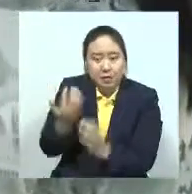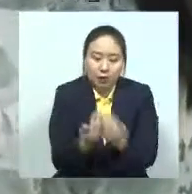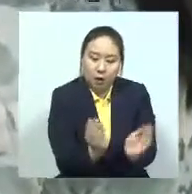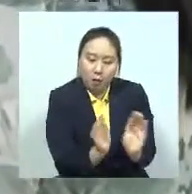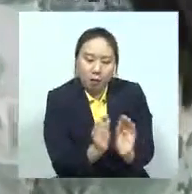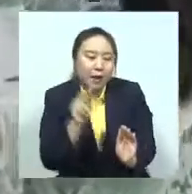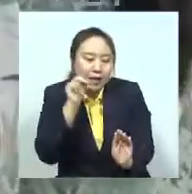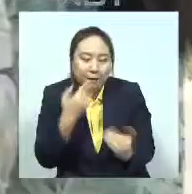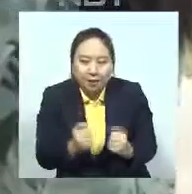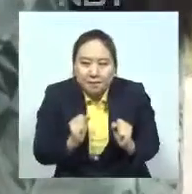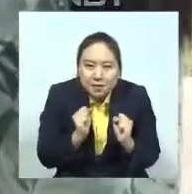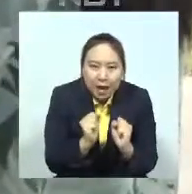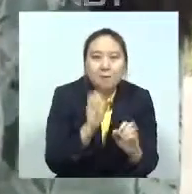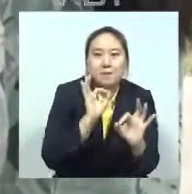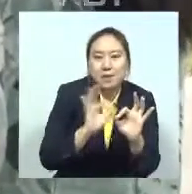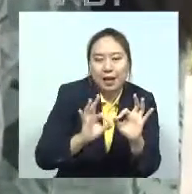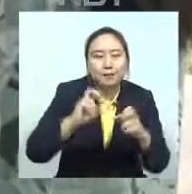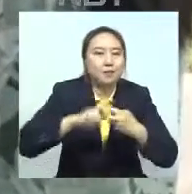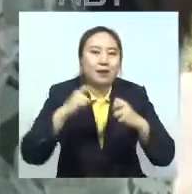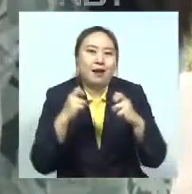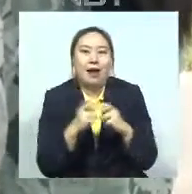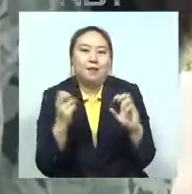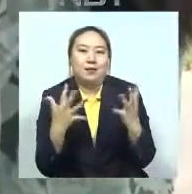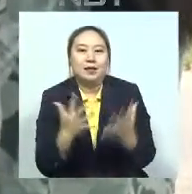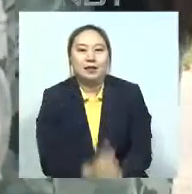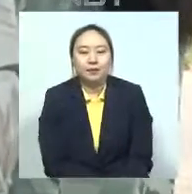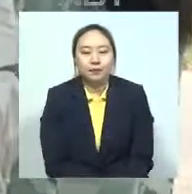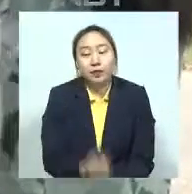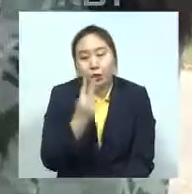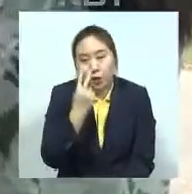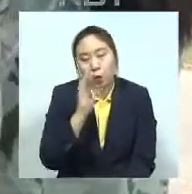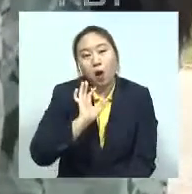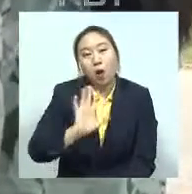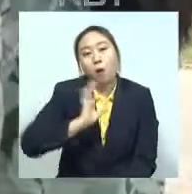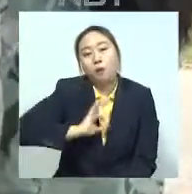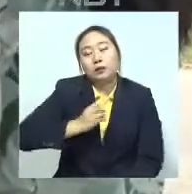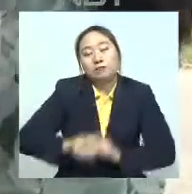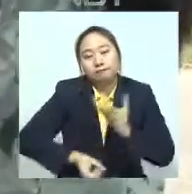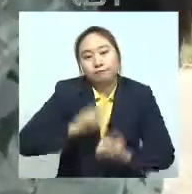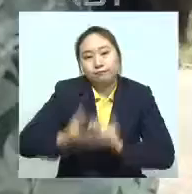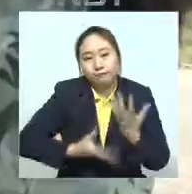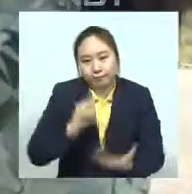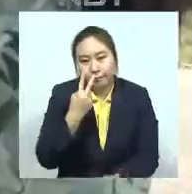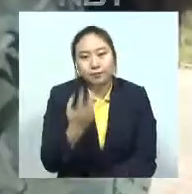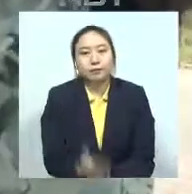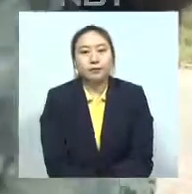ก็ถือว่าใช้น้ำอย่างประหยัดแล้วก็ไม่ได้มีปัญหาในการทำการเกษตรด้วยนะคะเอาไปฟังความรู้สึกของเกษตรกรท่านนี้กัน